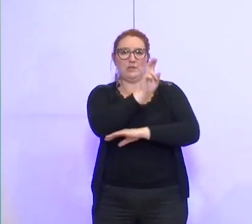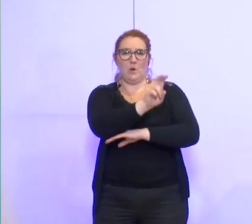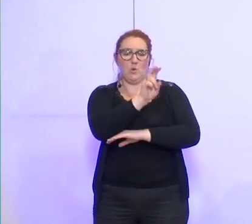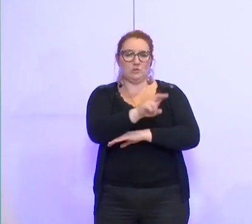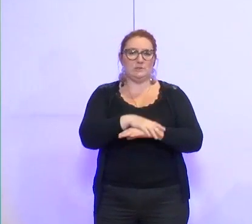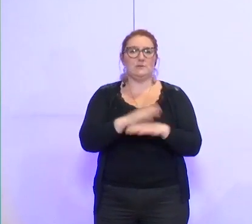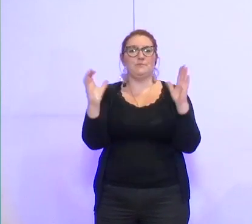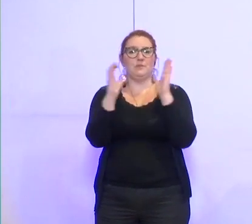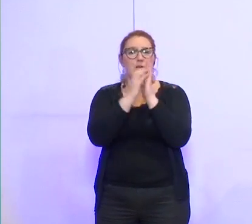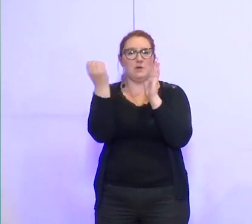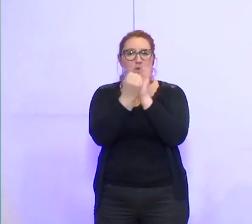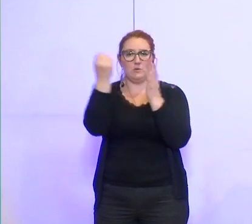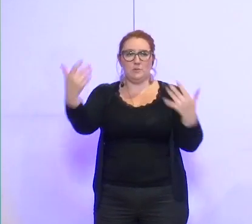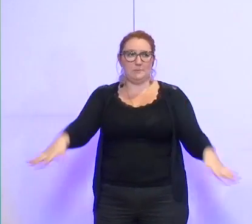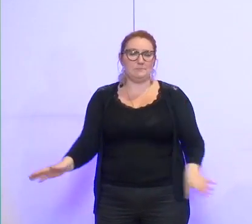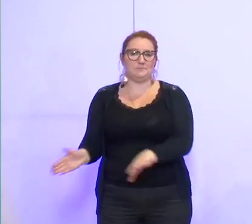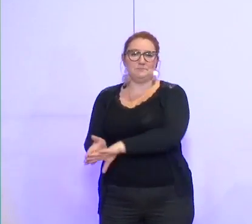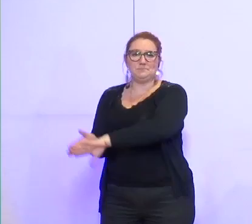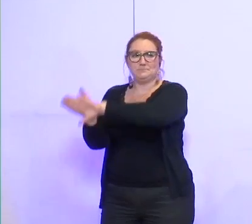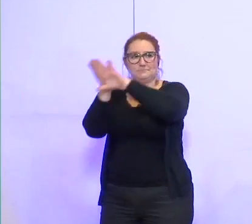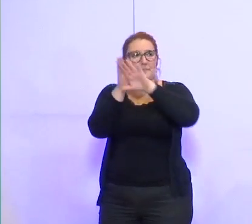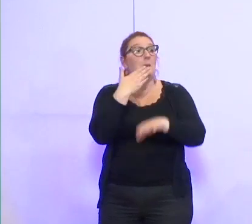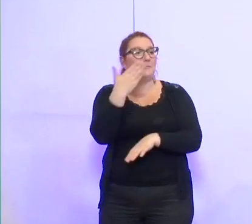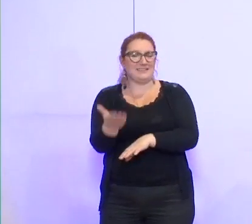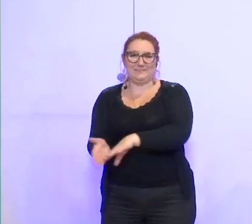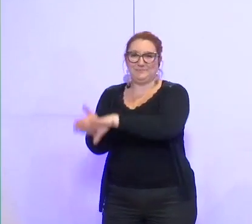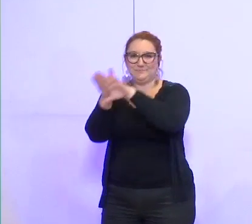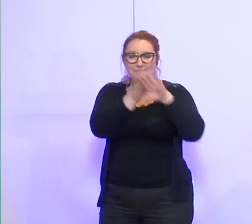Cette délibération est donc adoptée. Je vous remercie.